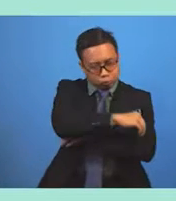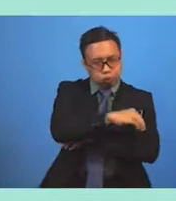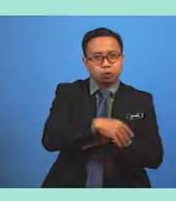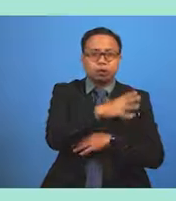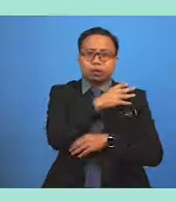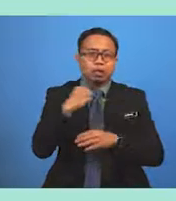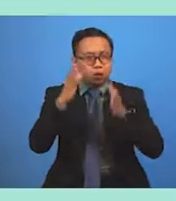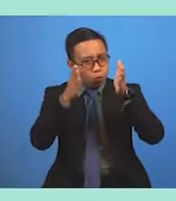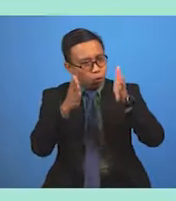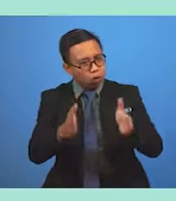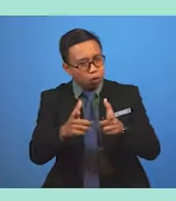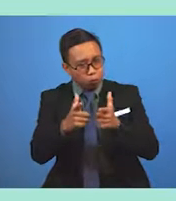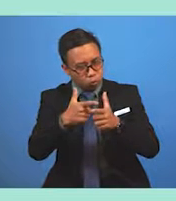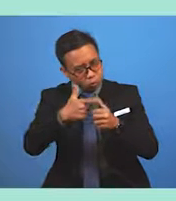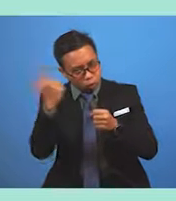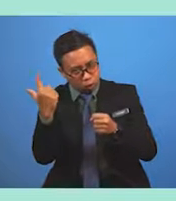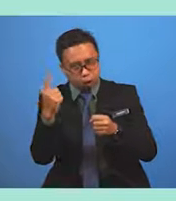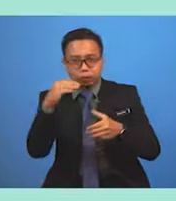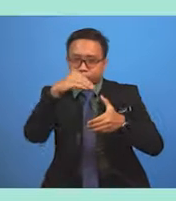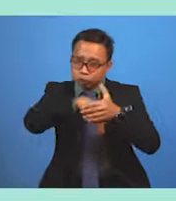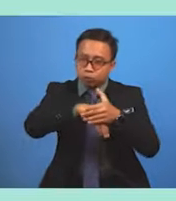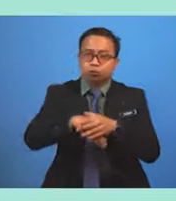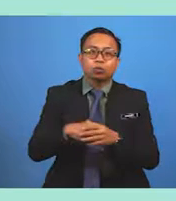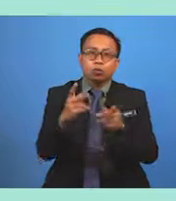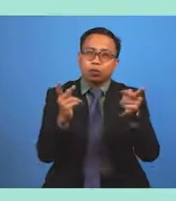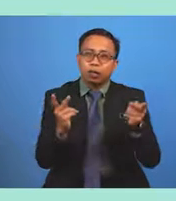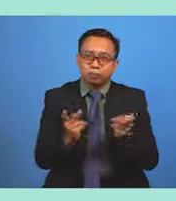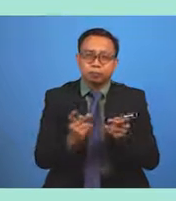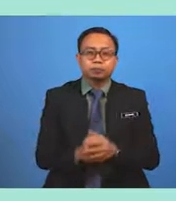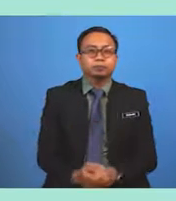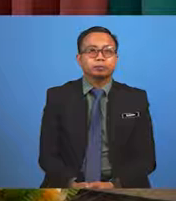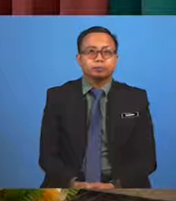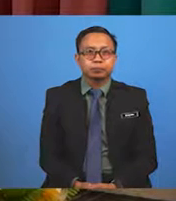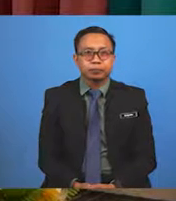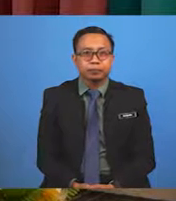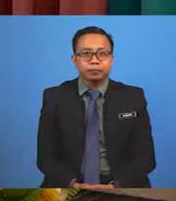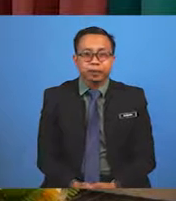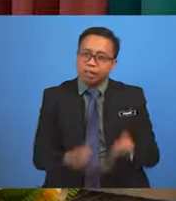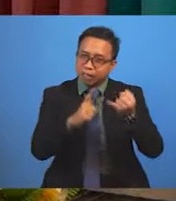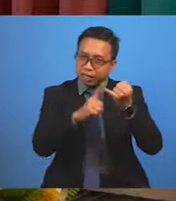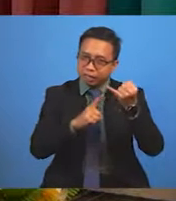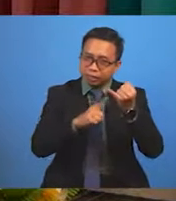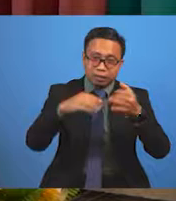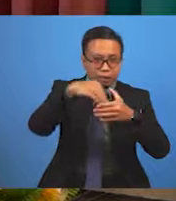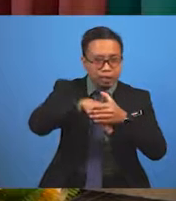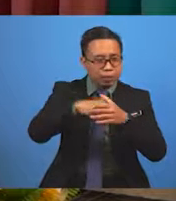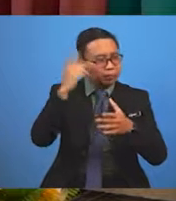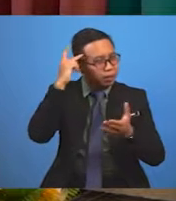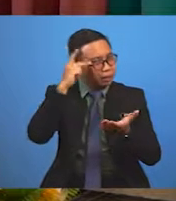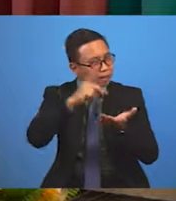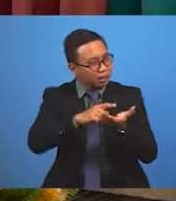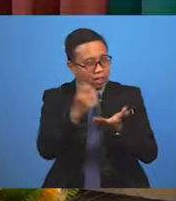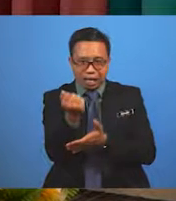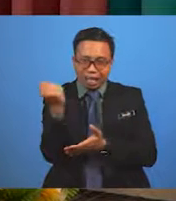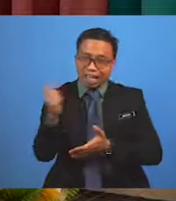dan orang asing untuk menceroboh. yang terakhir dalam mengenali alat